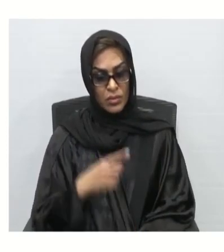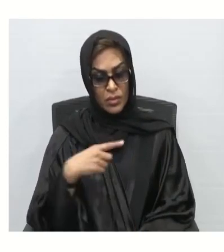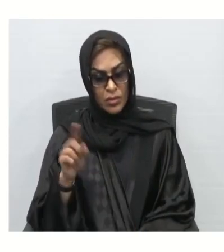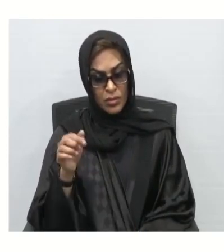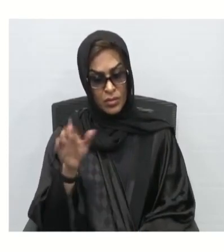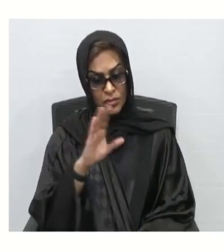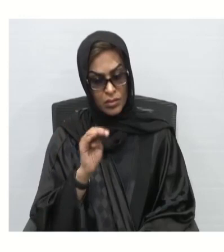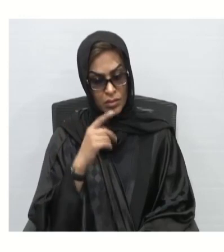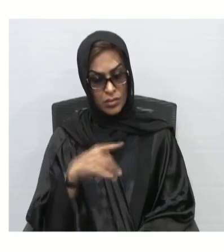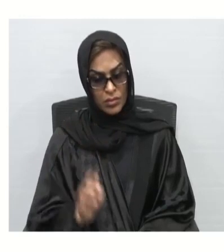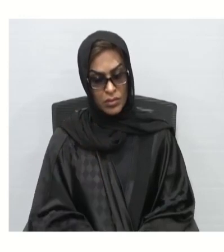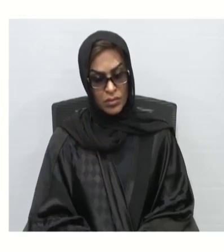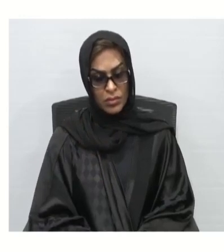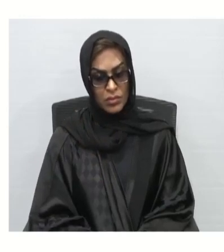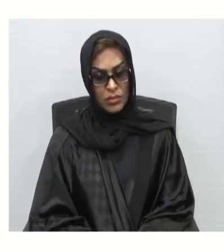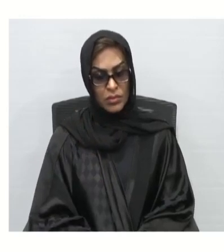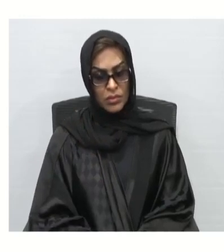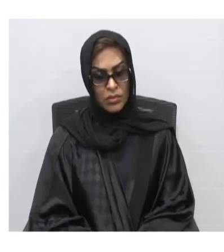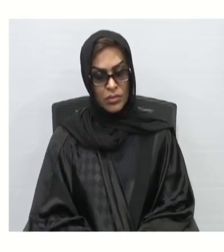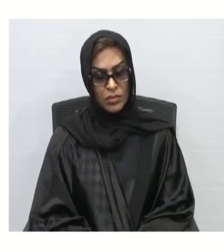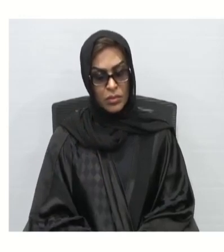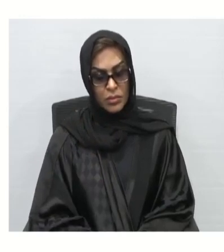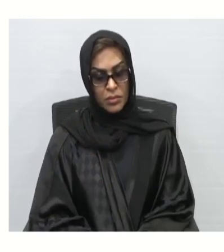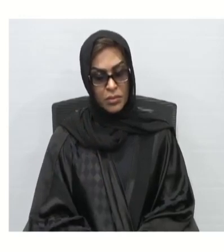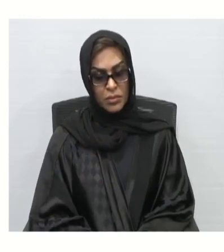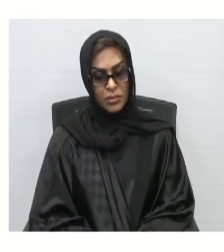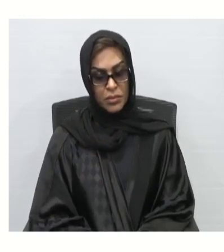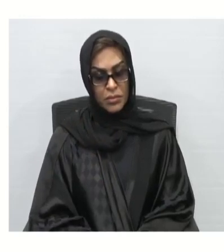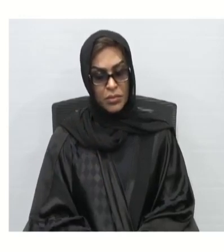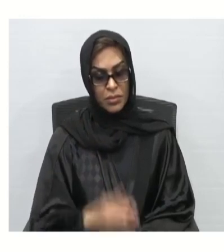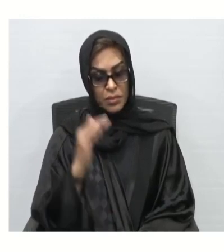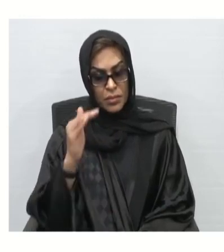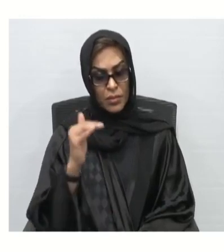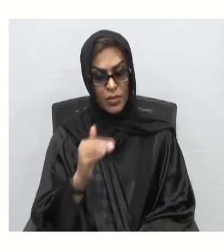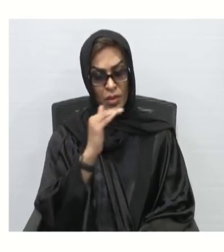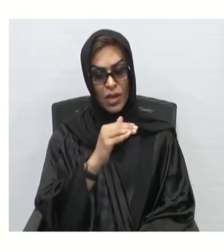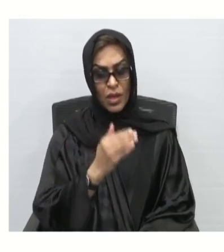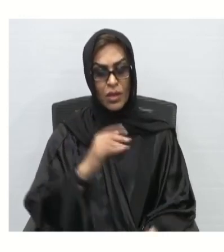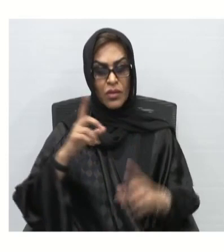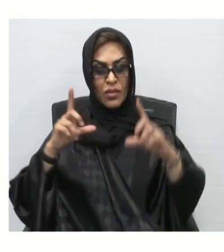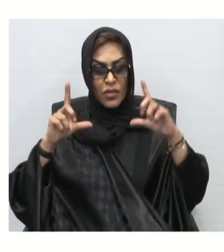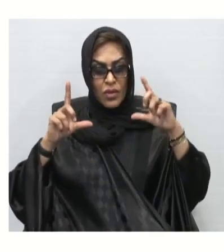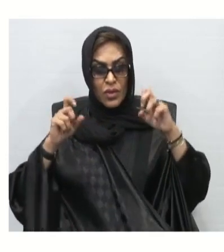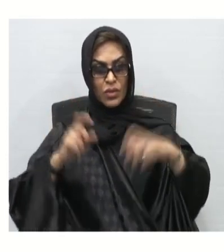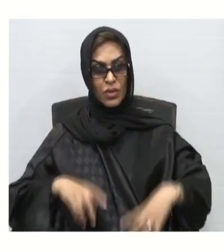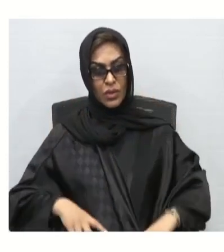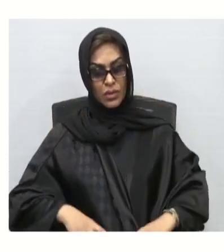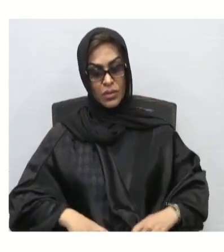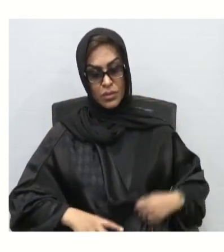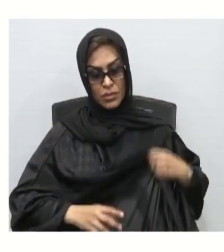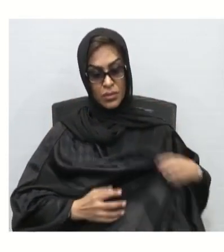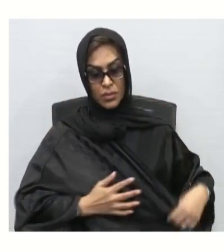الاجابات كما شاهدناها في الصور عربه التسوق التسوق الامن البحث عن العروض